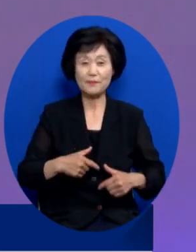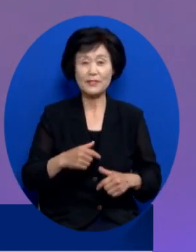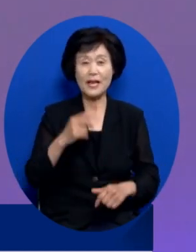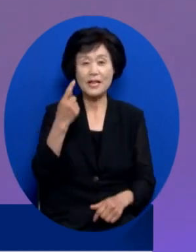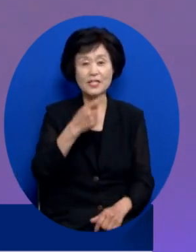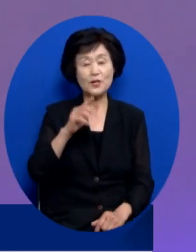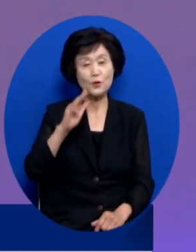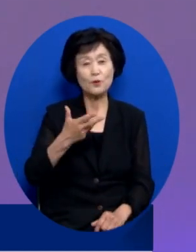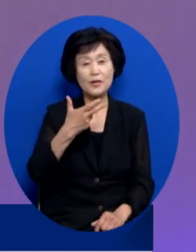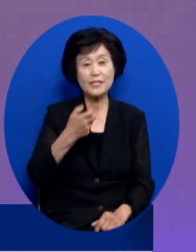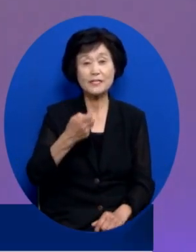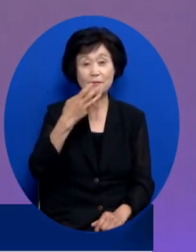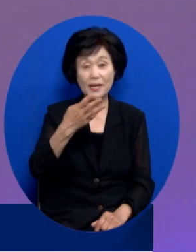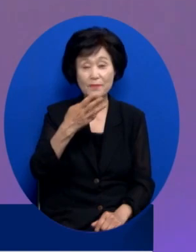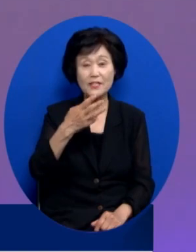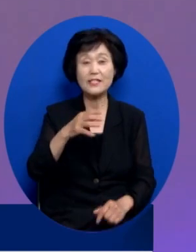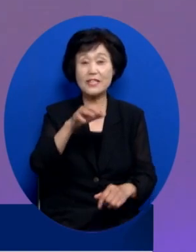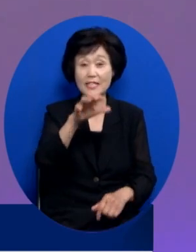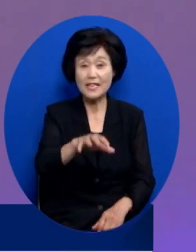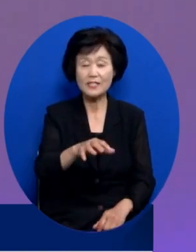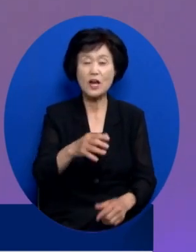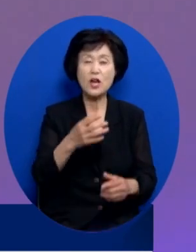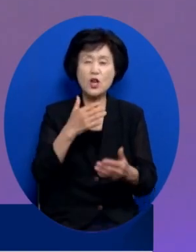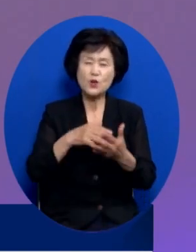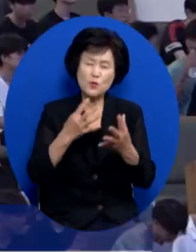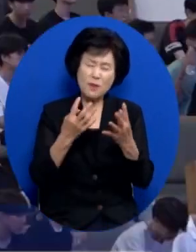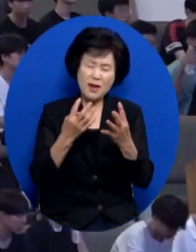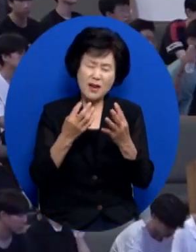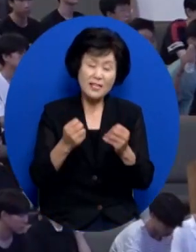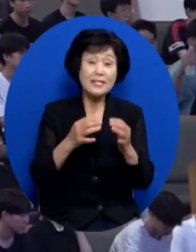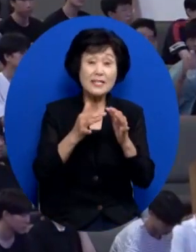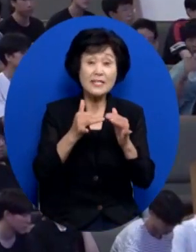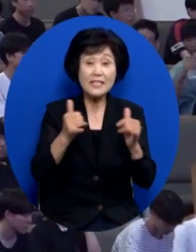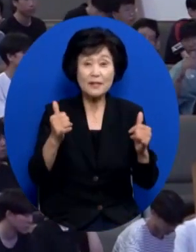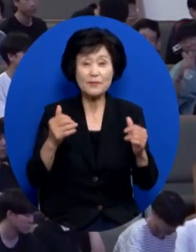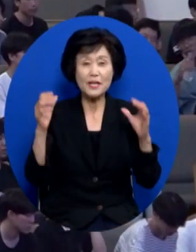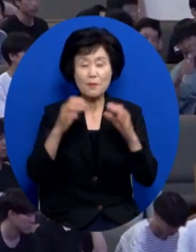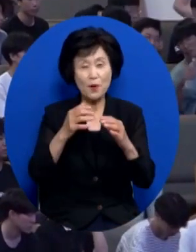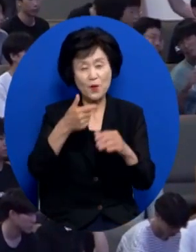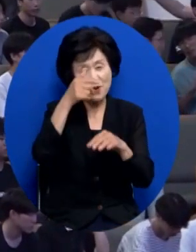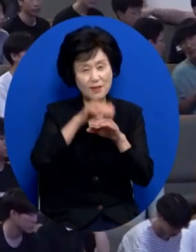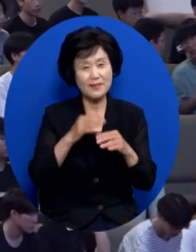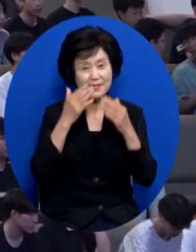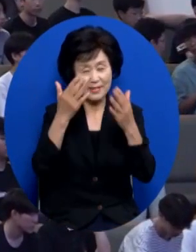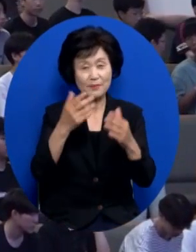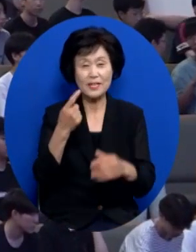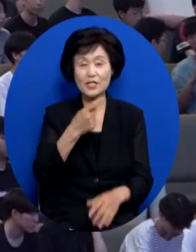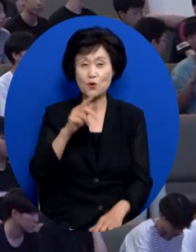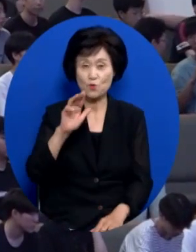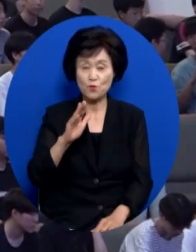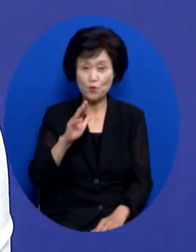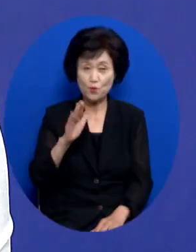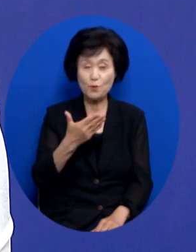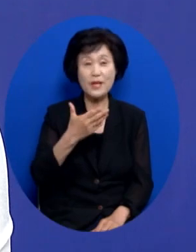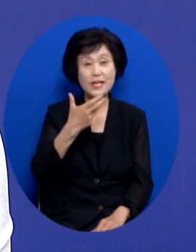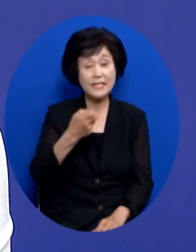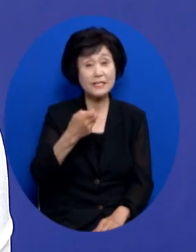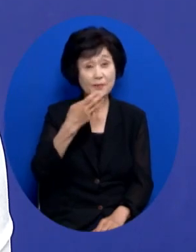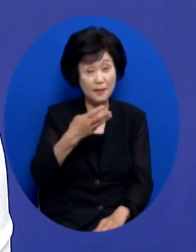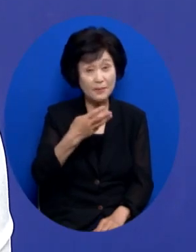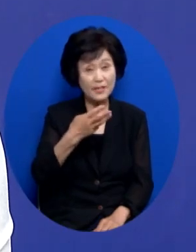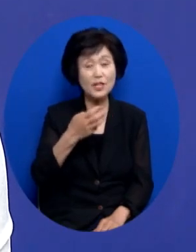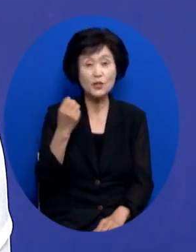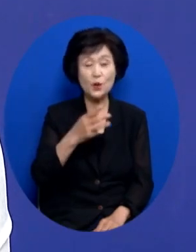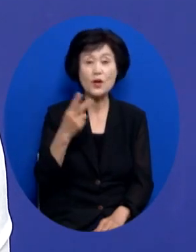their life to Jesus Christ. But tonight I'm going to ask you to make a decision. 이 1973년에서